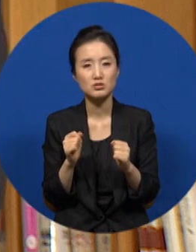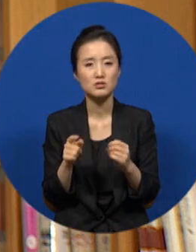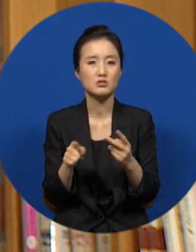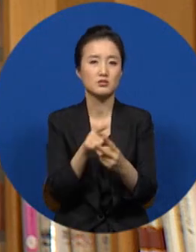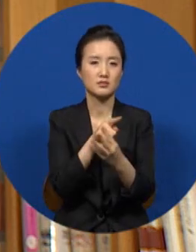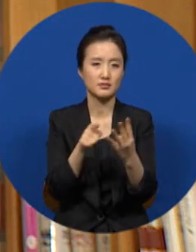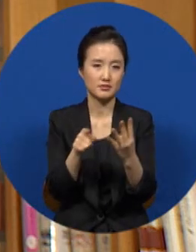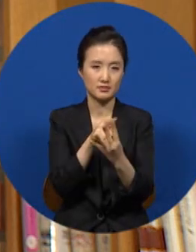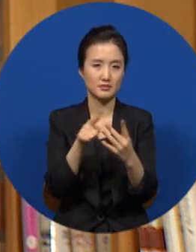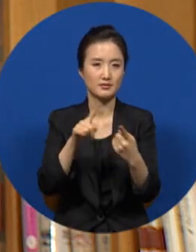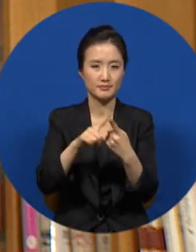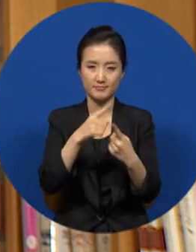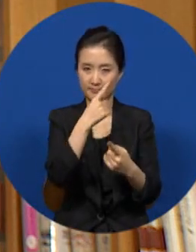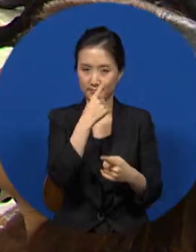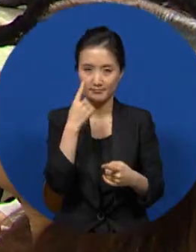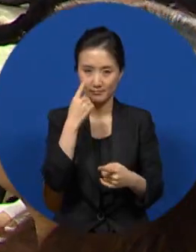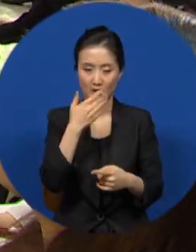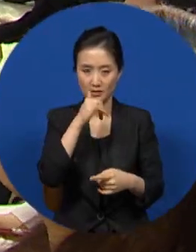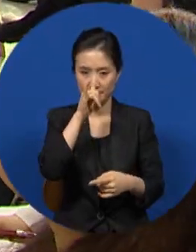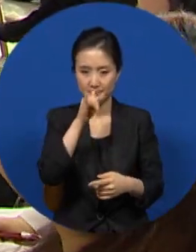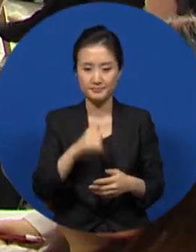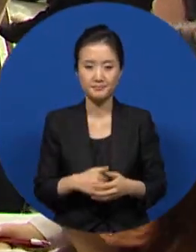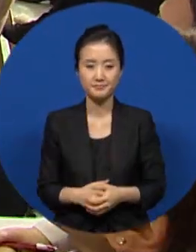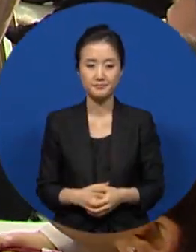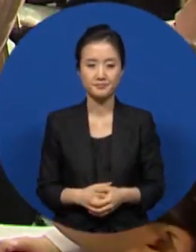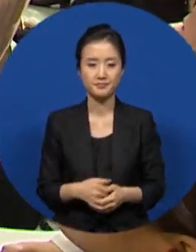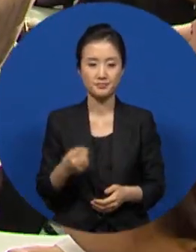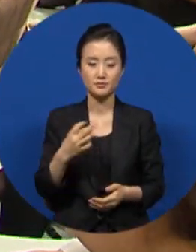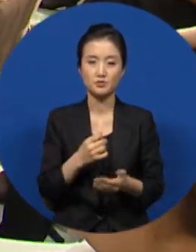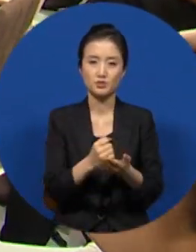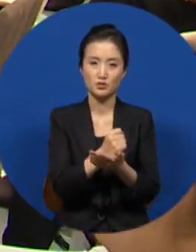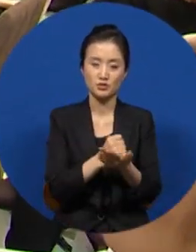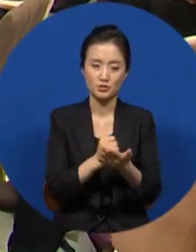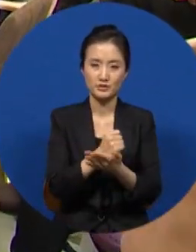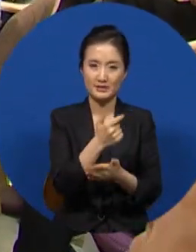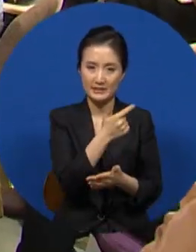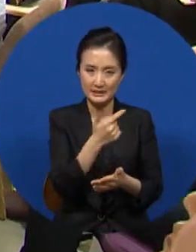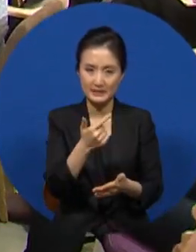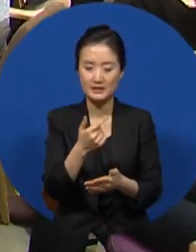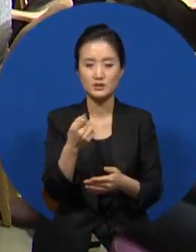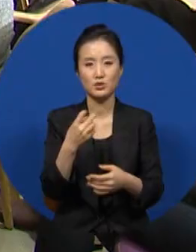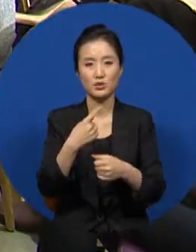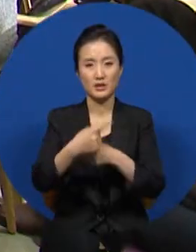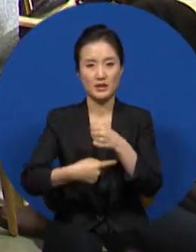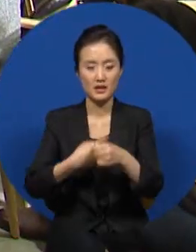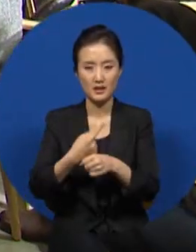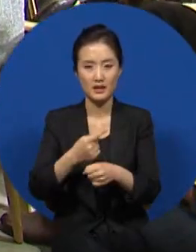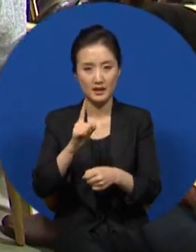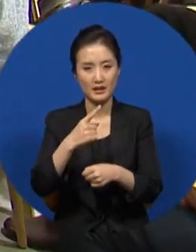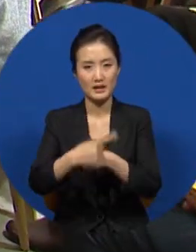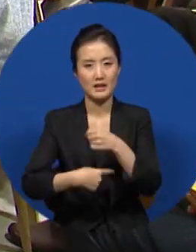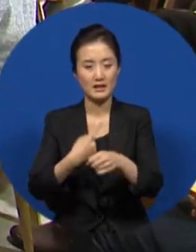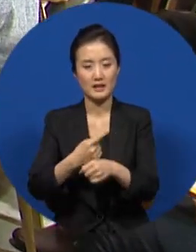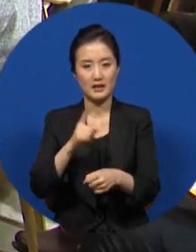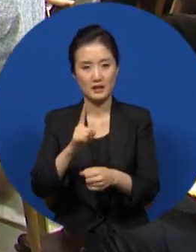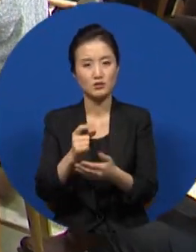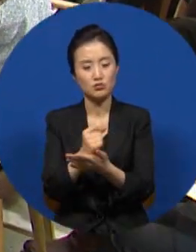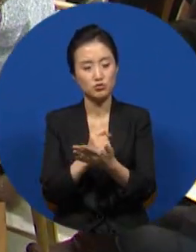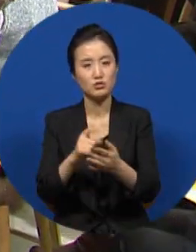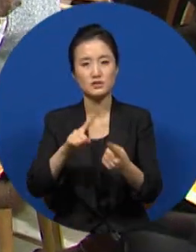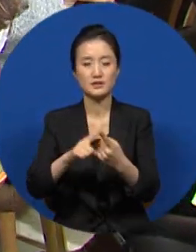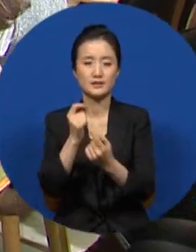그리고 사주에 나타난 글자와 대운과 매년의 움직임, 매년 매년 예를 들어서 2016년은 병신년,